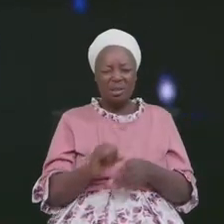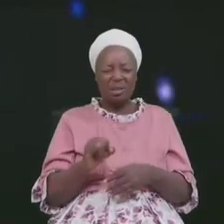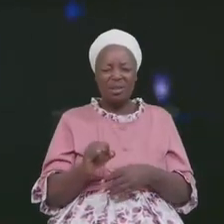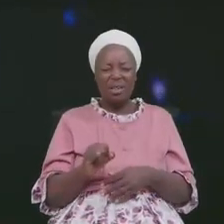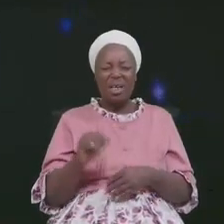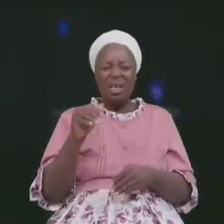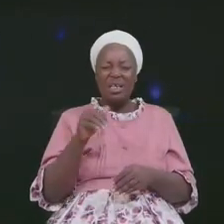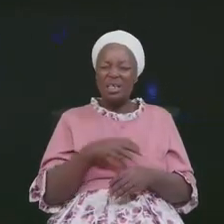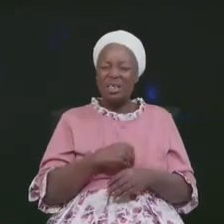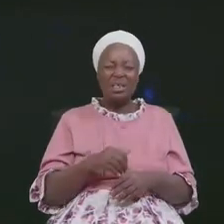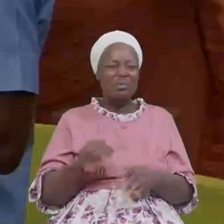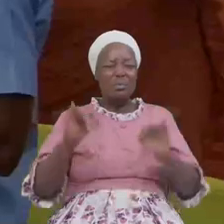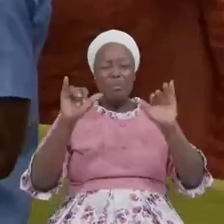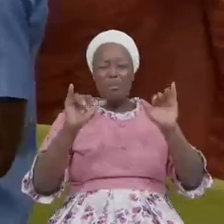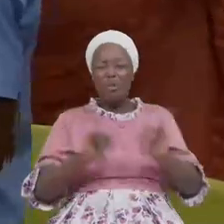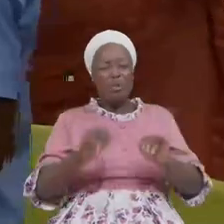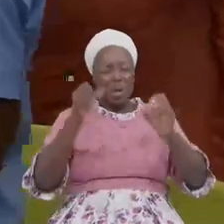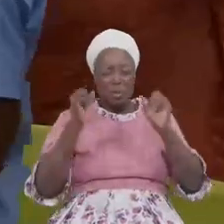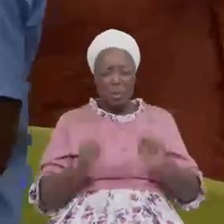Une puissance immesurable.